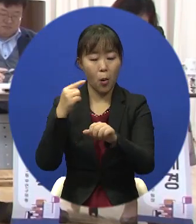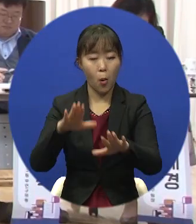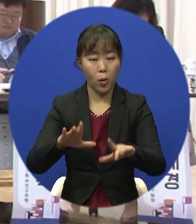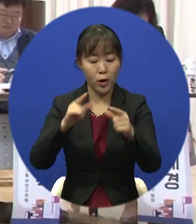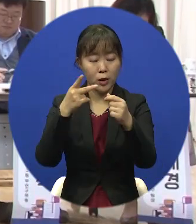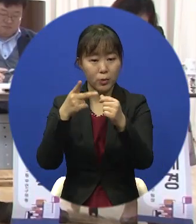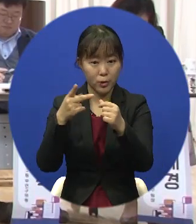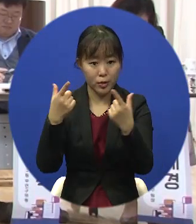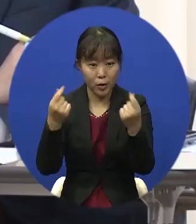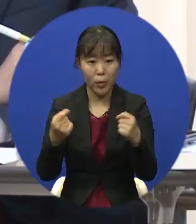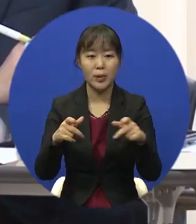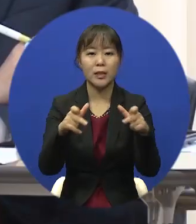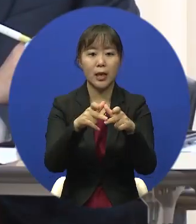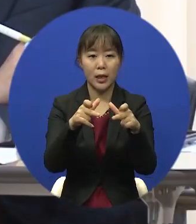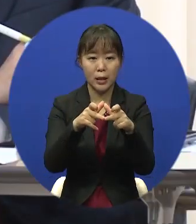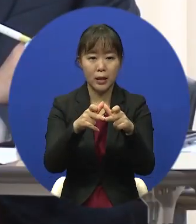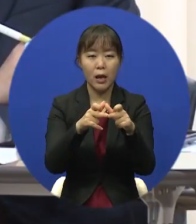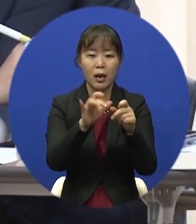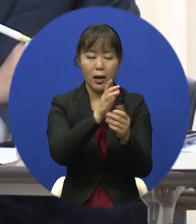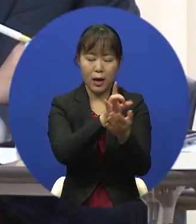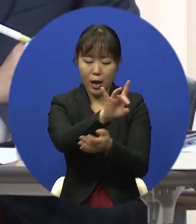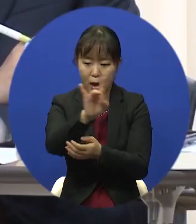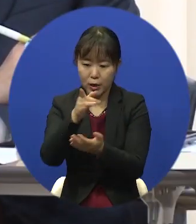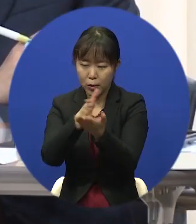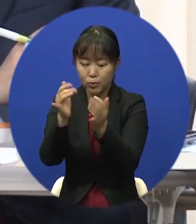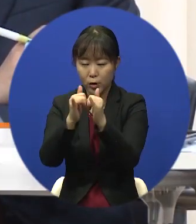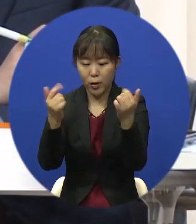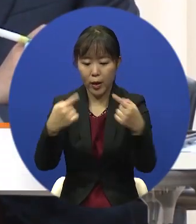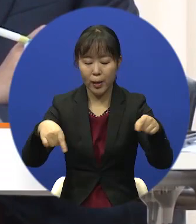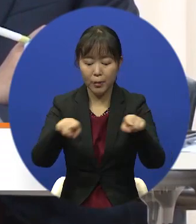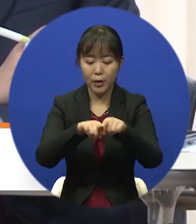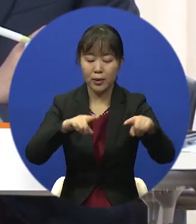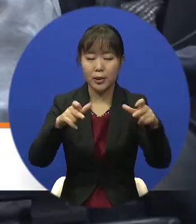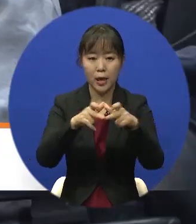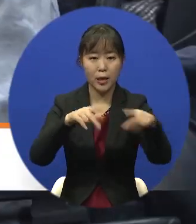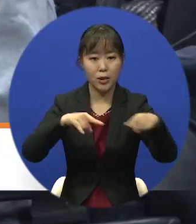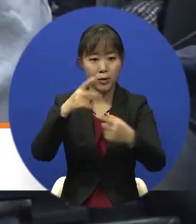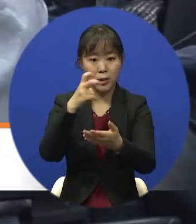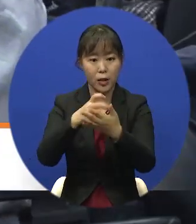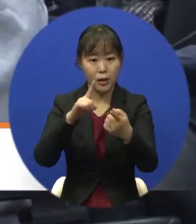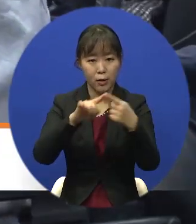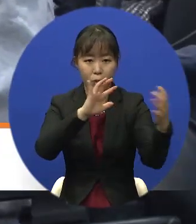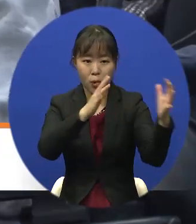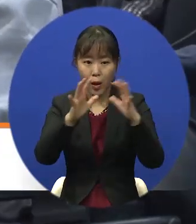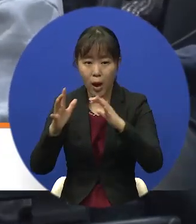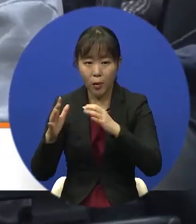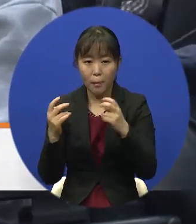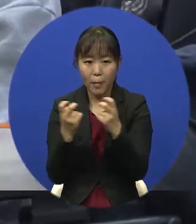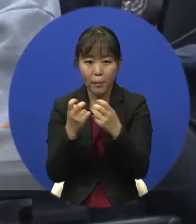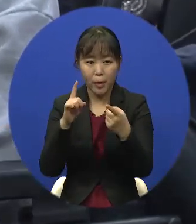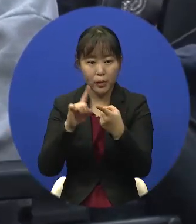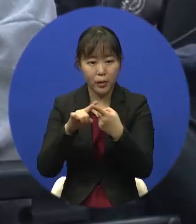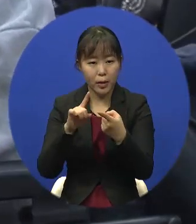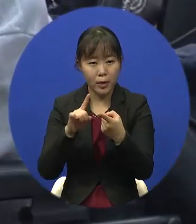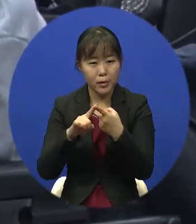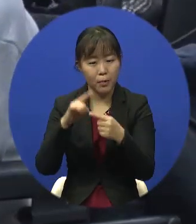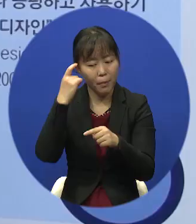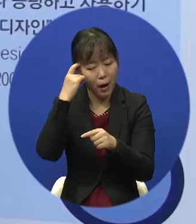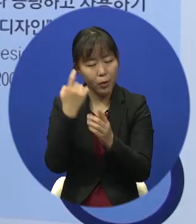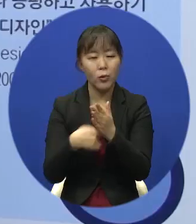번째로 장애인 당사자들이 각계 전문가와 함께 장애 정책에 대해 논의하고 대안을 모색하기 위해